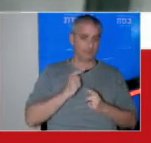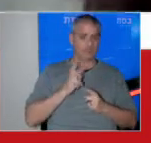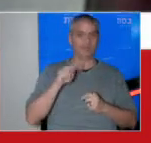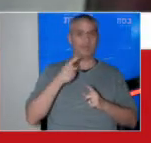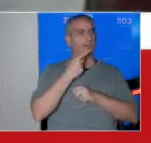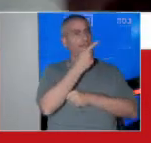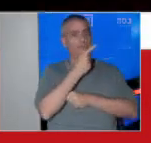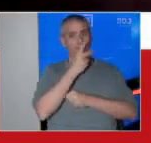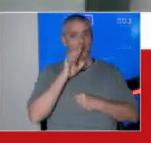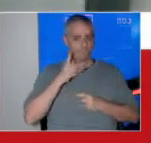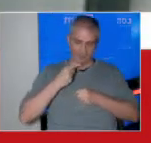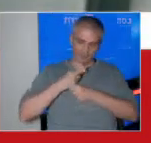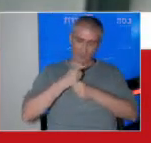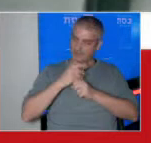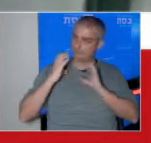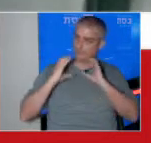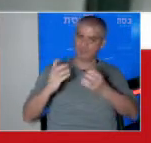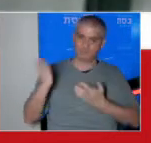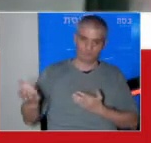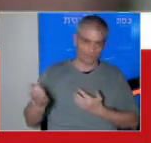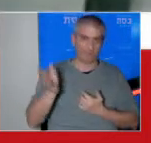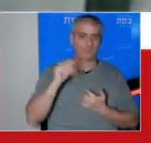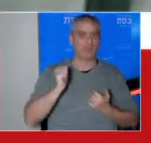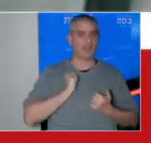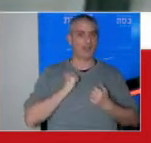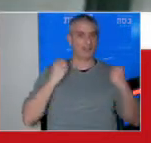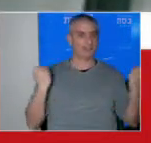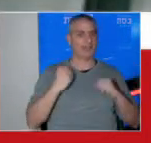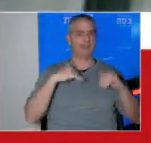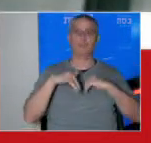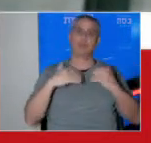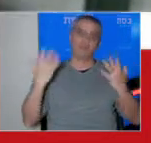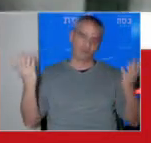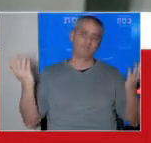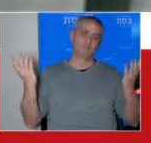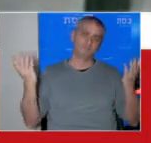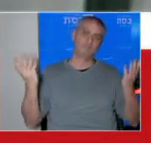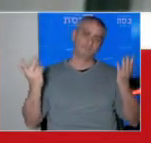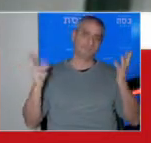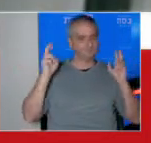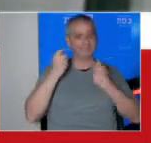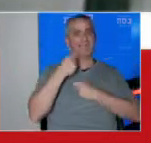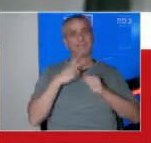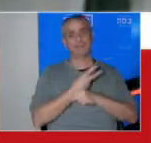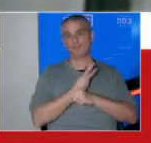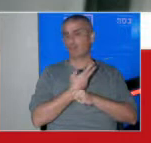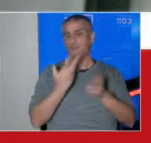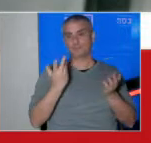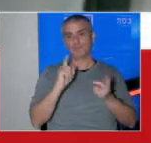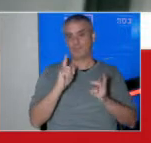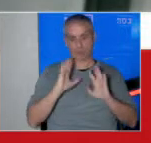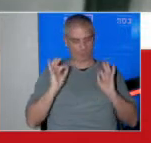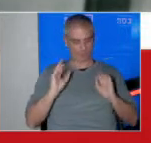נונמם, וטנקים על הכבישים הראשיים, וחיילים מתאמנים ברחוב, אז עסקים כרגיל, אבל לא